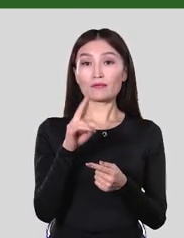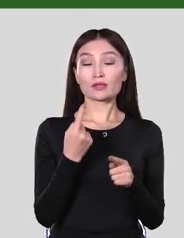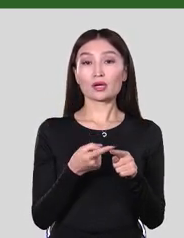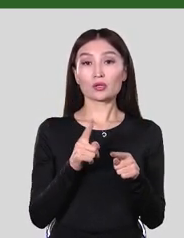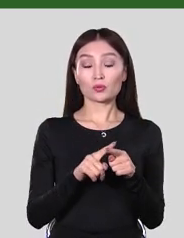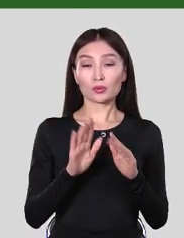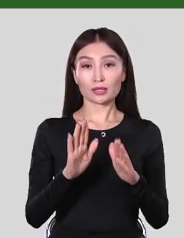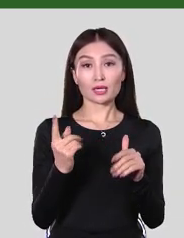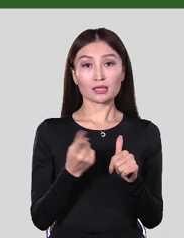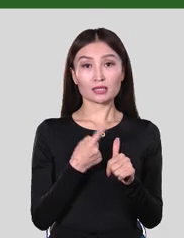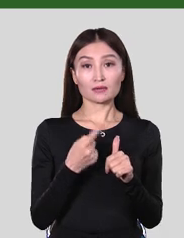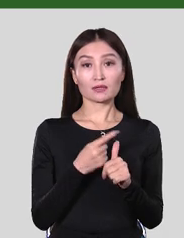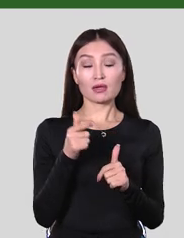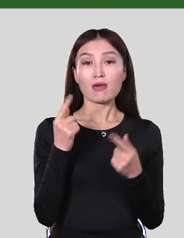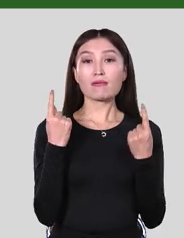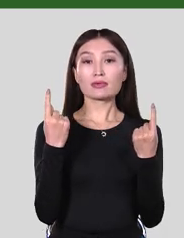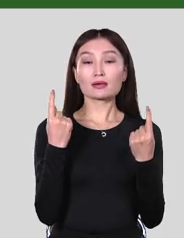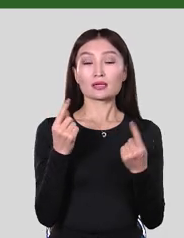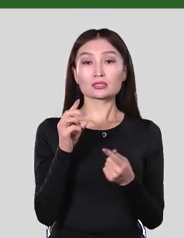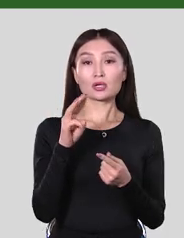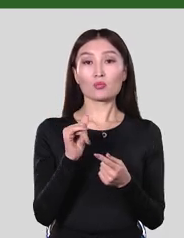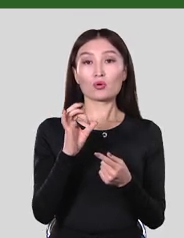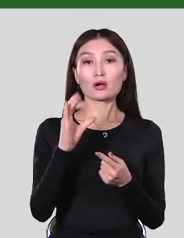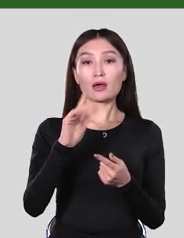который так и называется – гигантский муравьед.